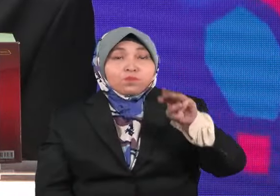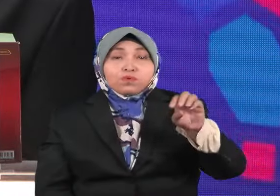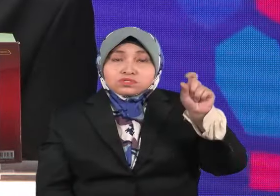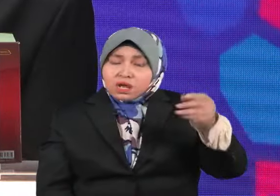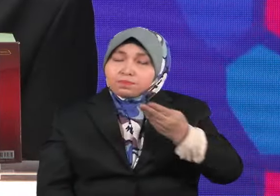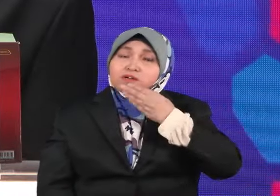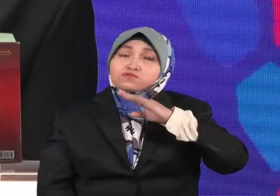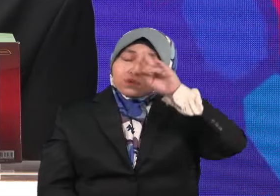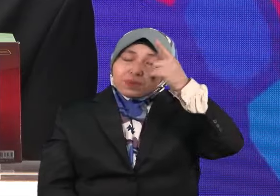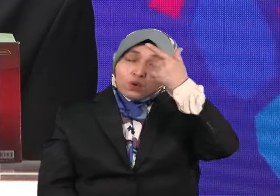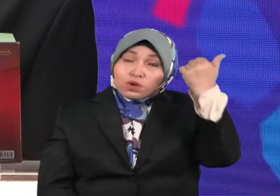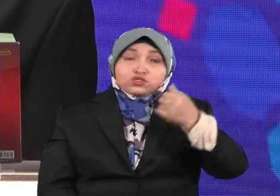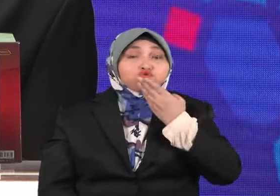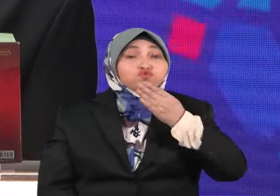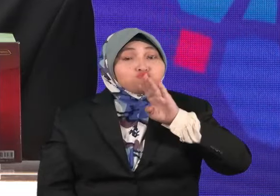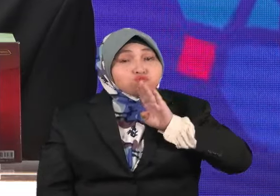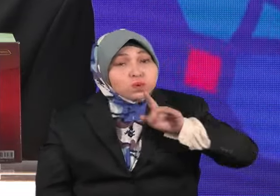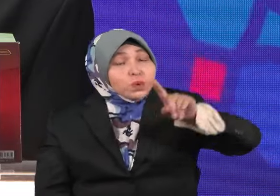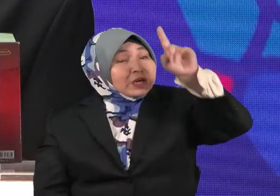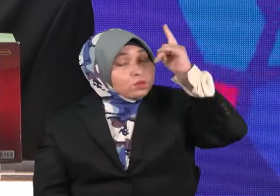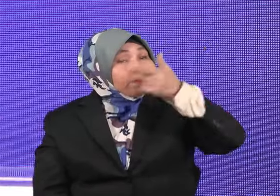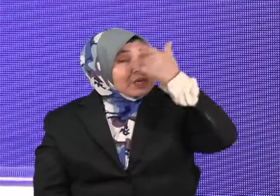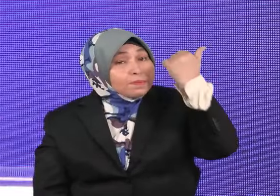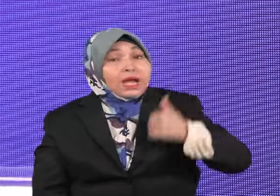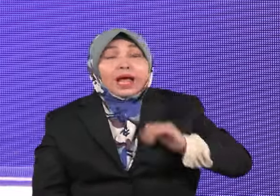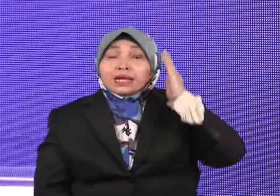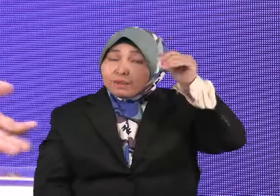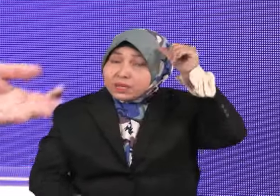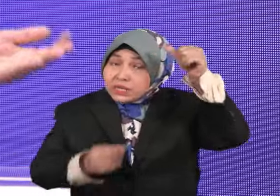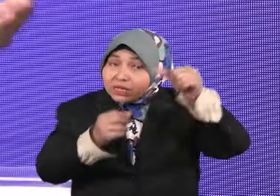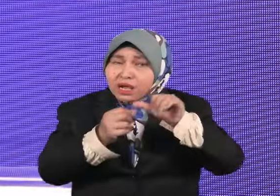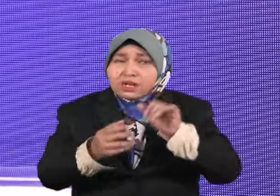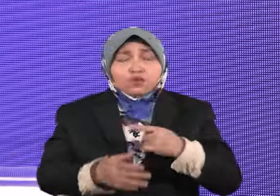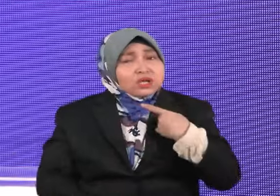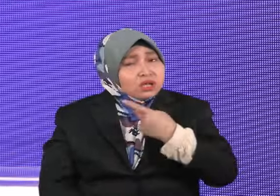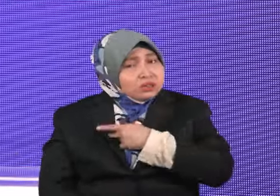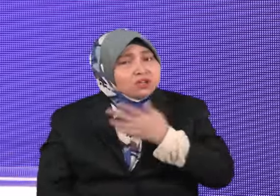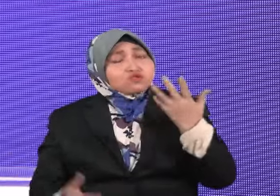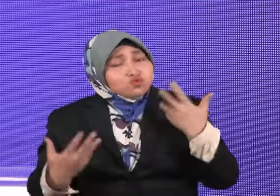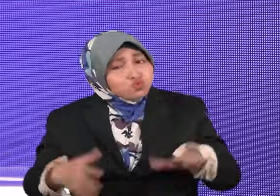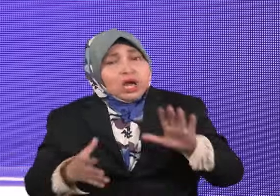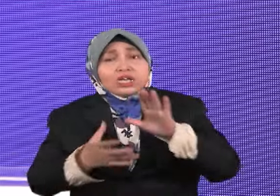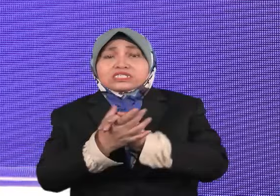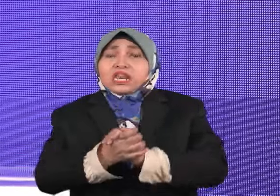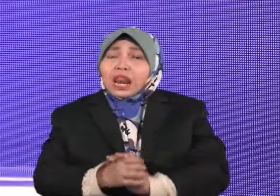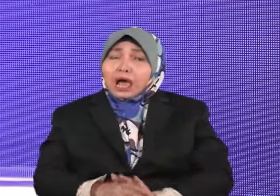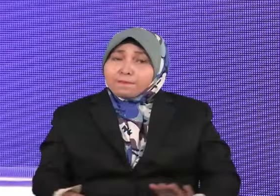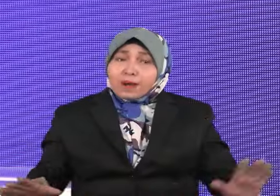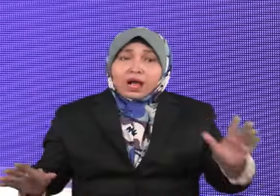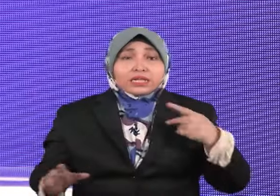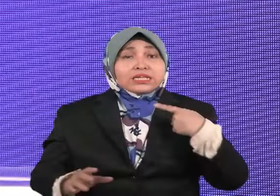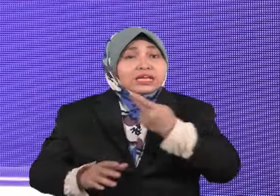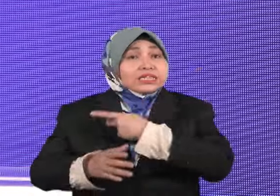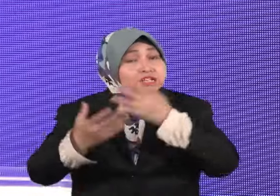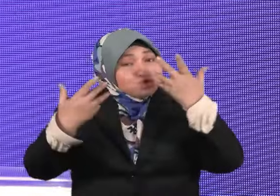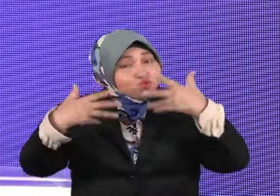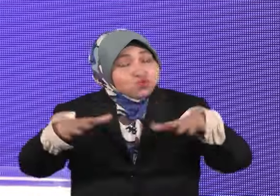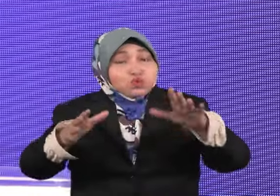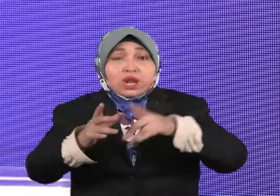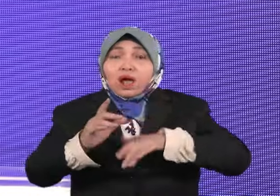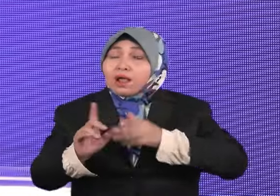bersyukur kerana syukur itu menyebabkan mereka akan mengingat bahawa kita ni dah selamat. Kan? Kita ini sudah